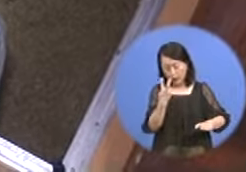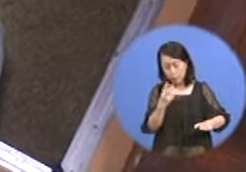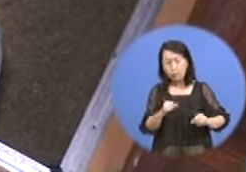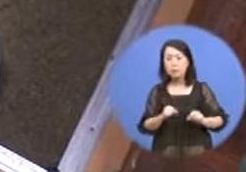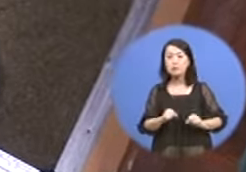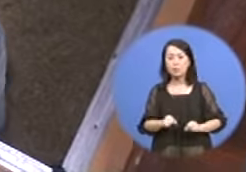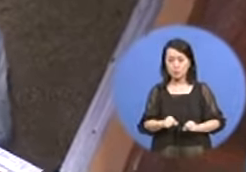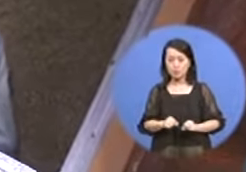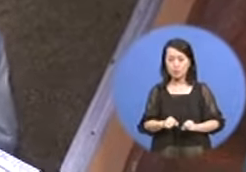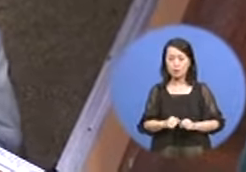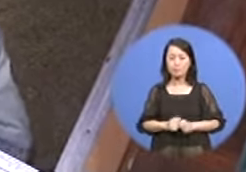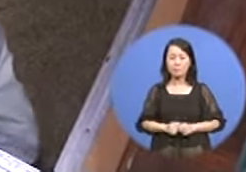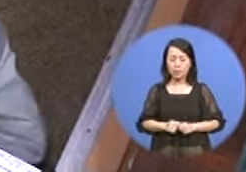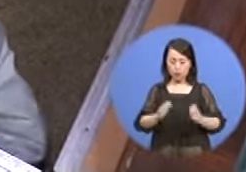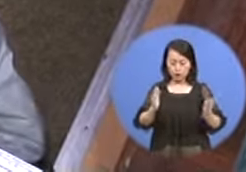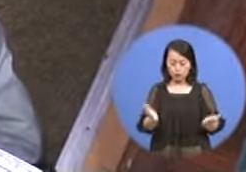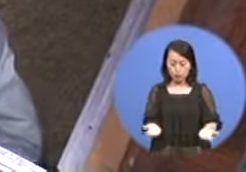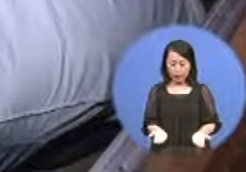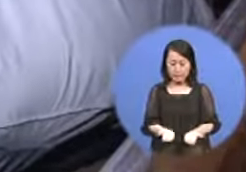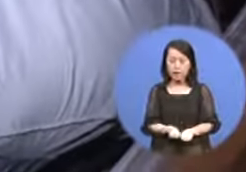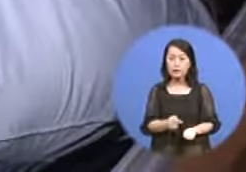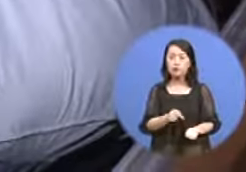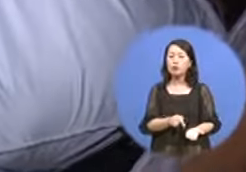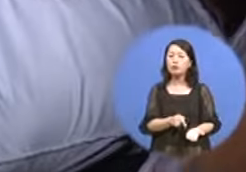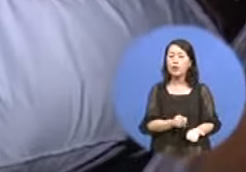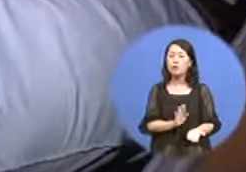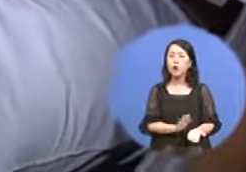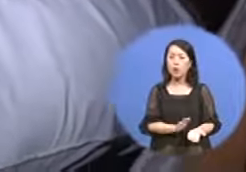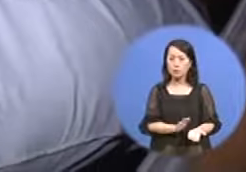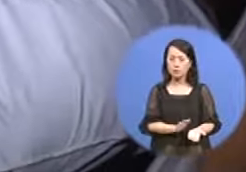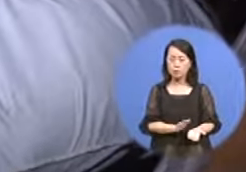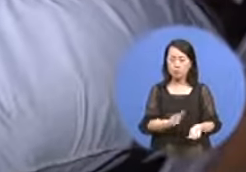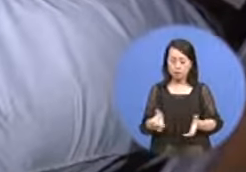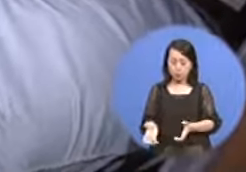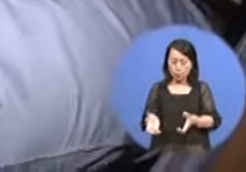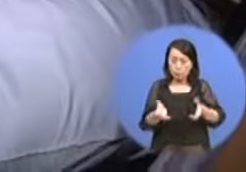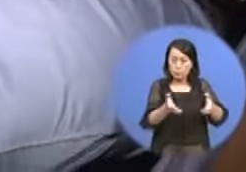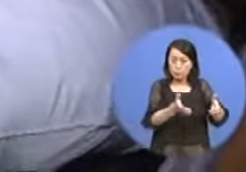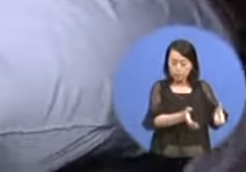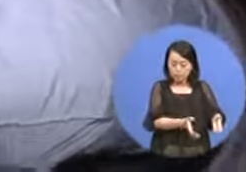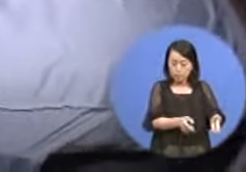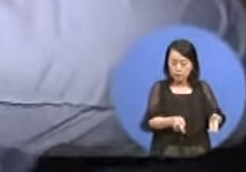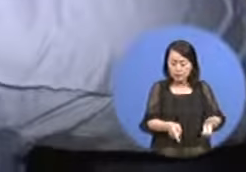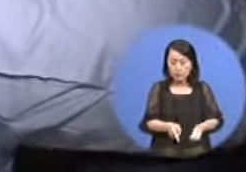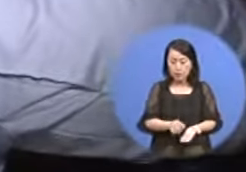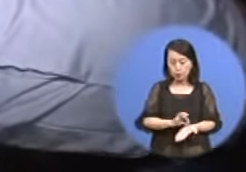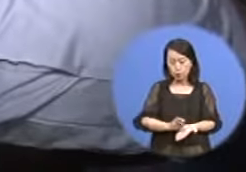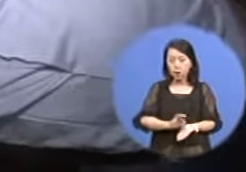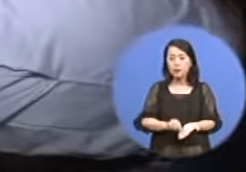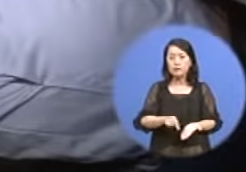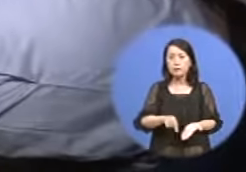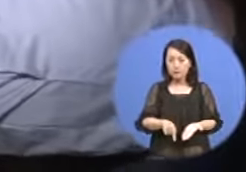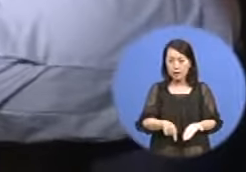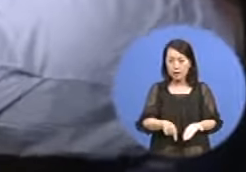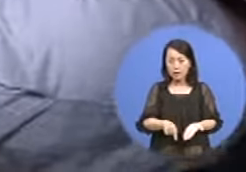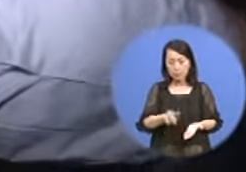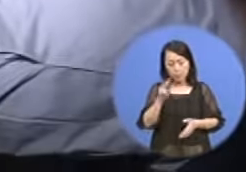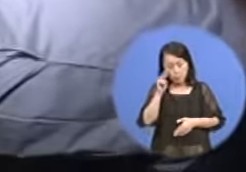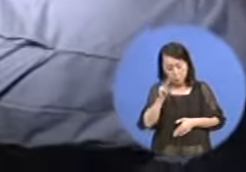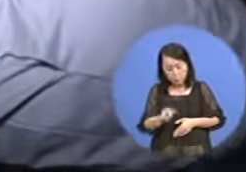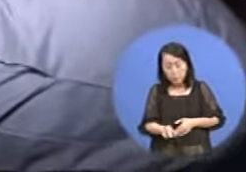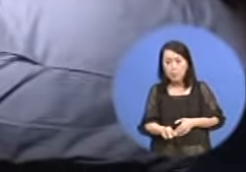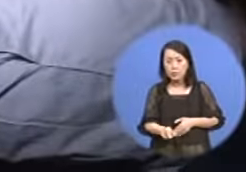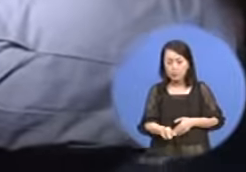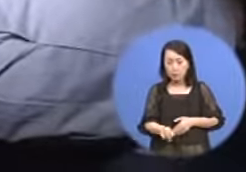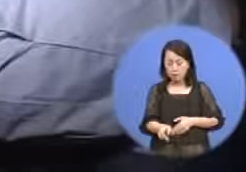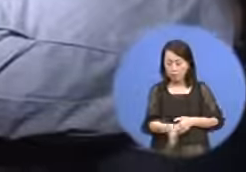分は床下収納等がご家庭にありますので、そこを利用させていただくんですけれども、 もし床下収納